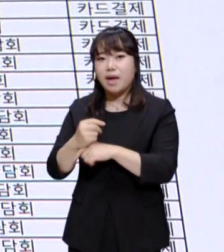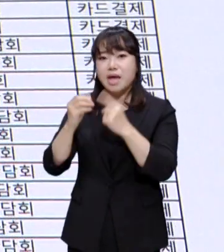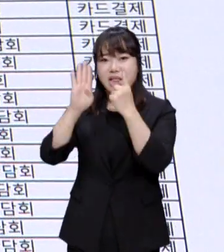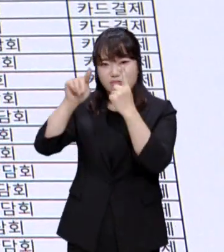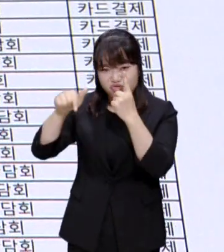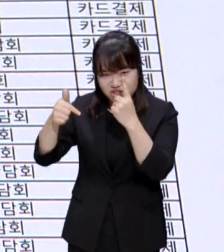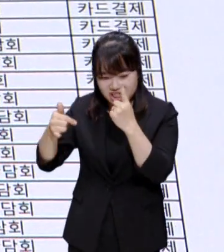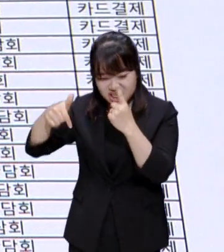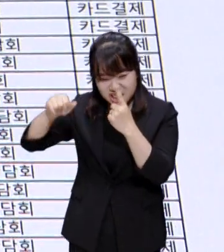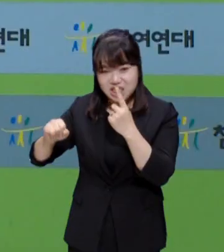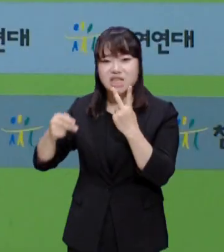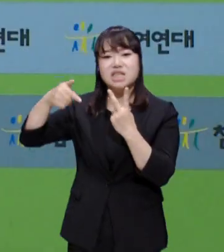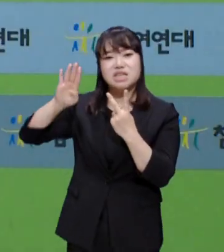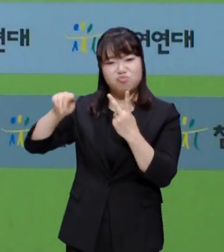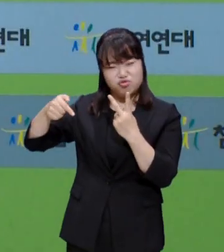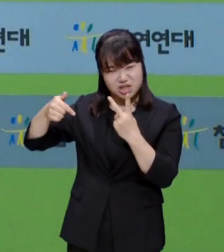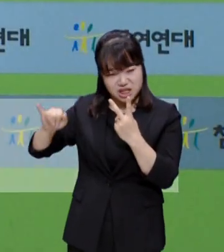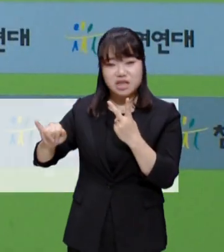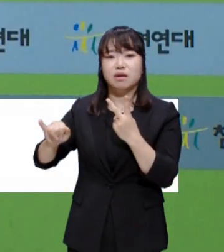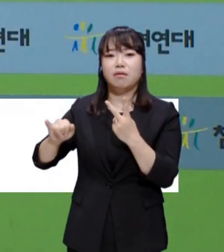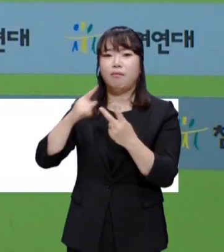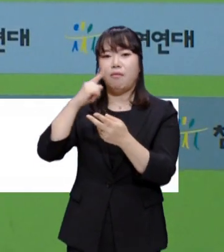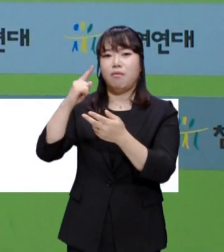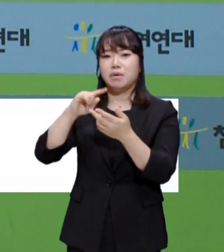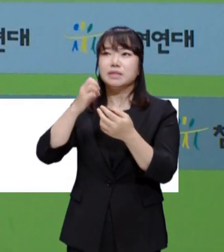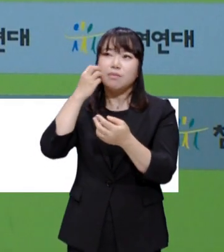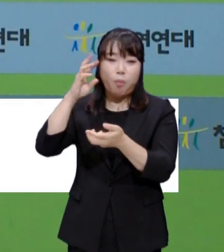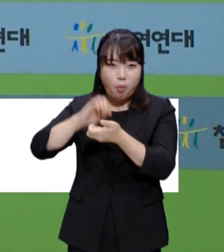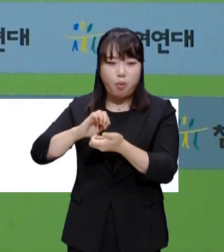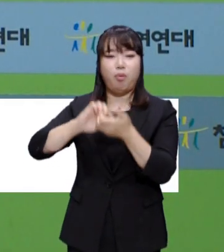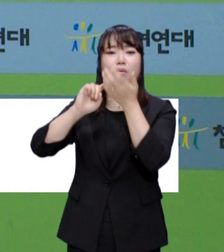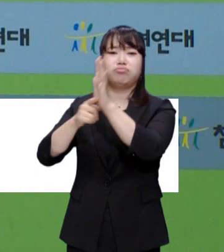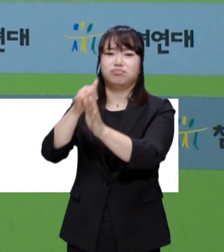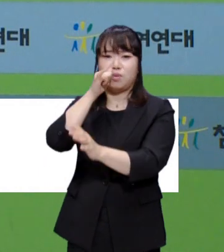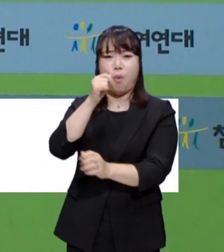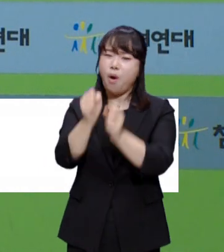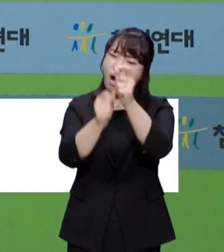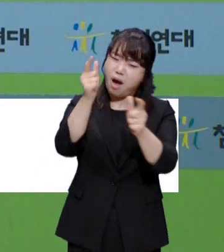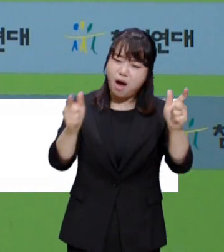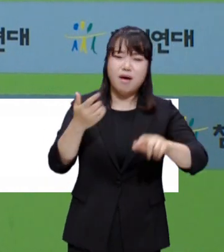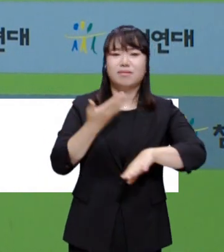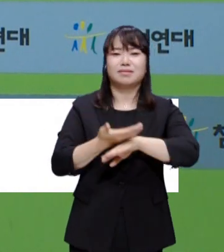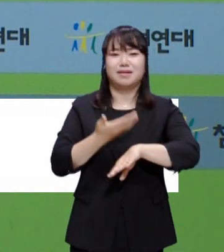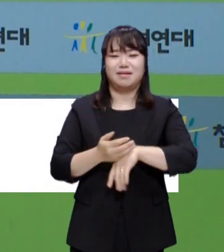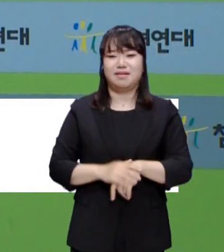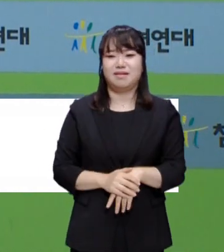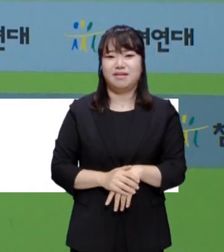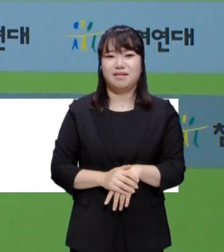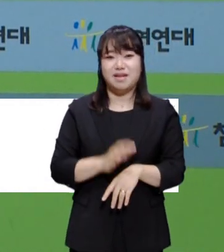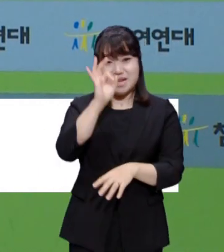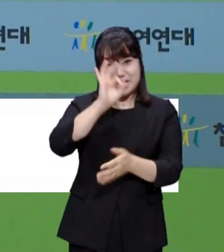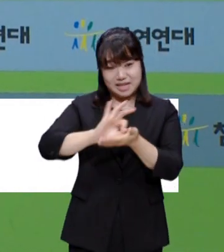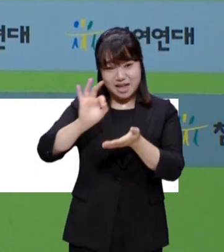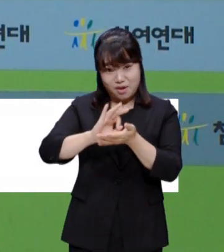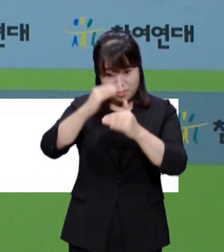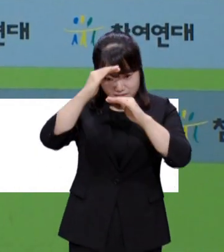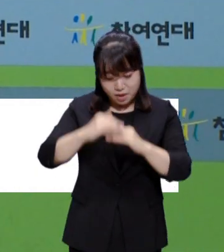곳도 있습니다. 적어도 그 업무 추진비를 공개하지 않으면 안 되는